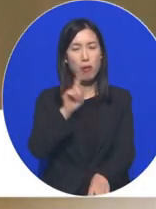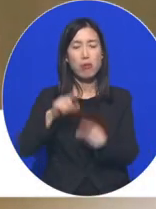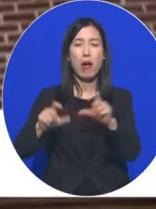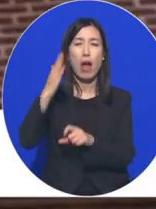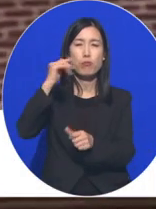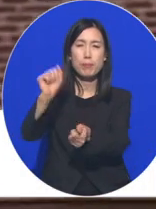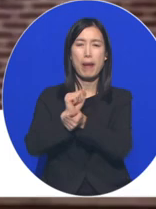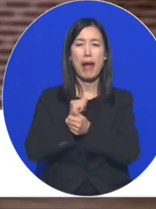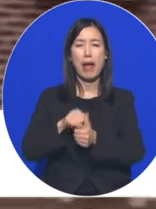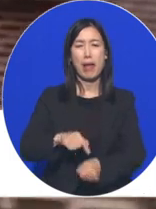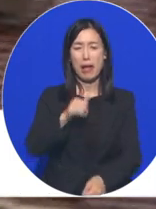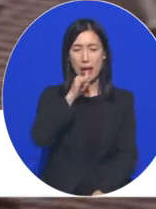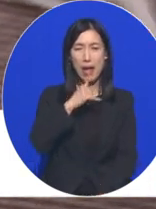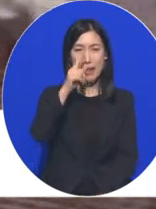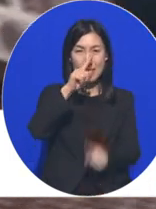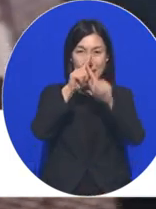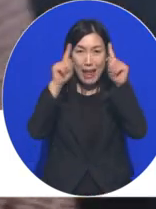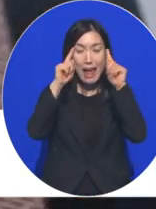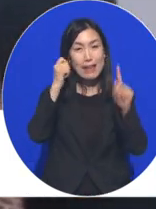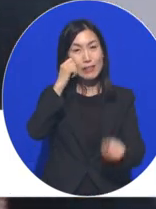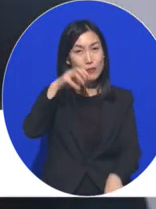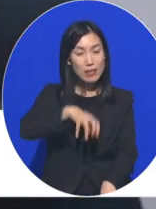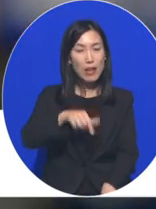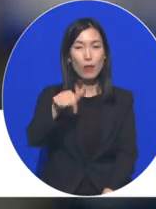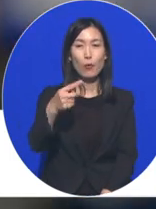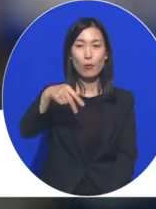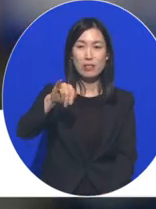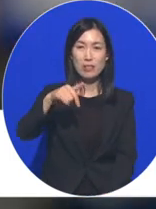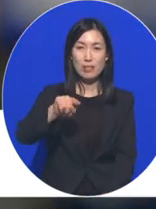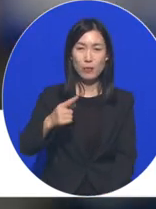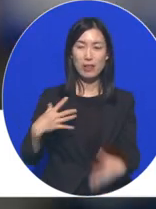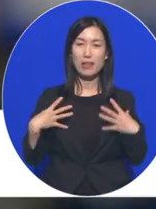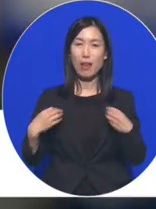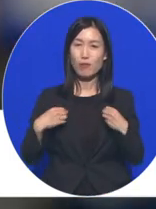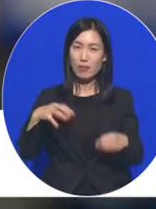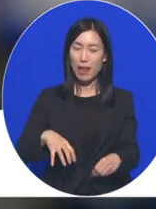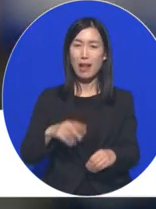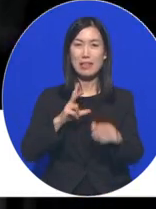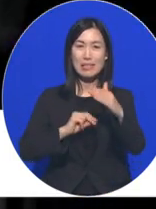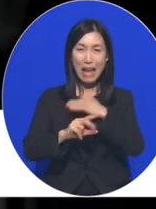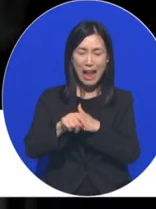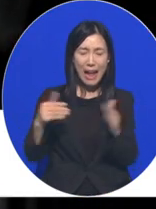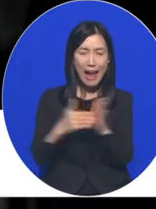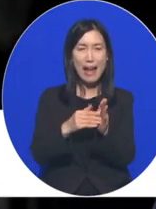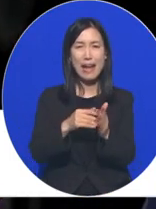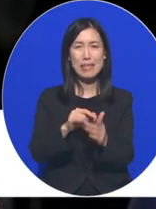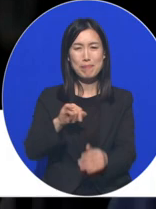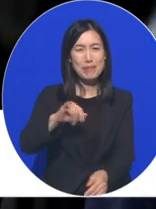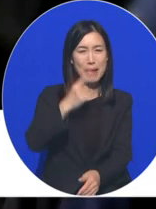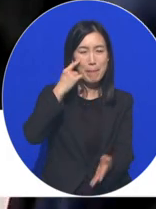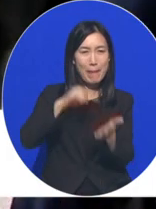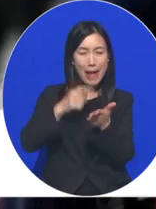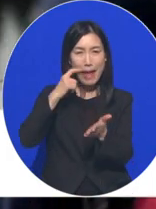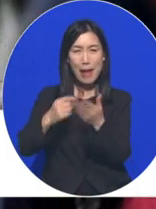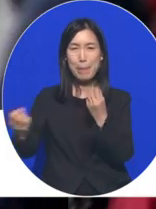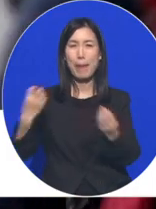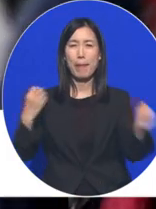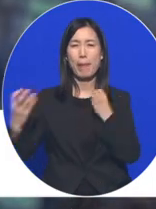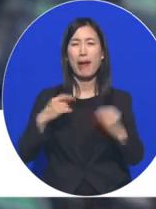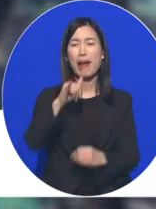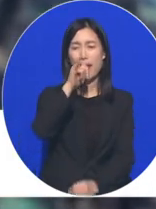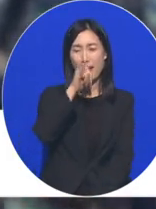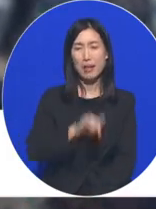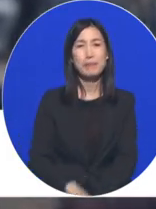있습니다 대학교 기숙사를 비롯해 고시원 사우나에 이어 지하철에서도 빈대가 출몰했다는 목격 당까지